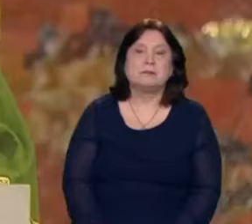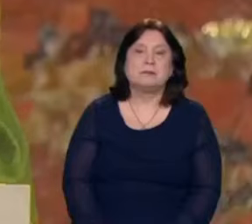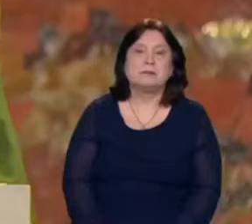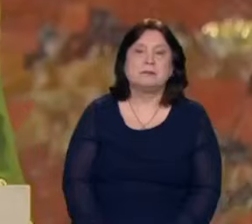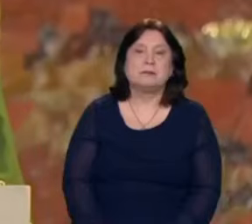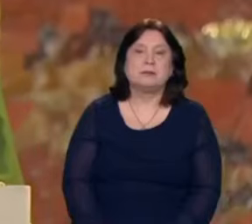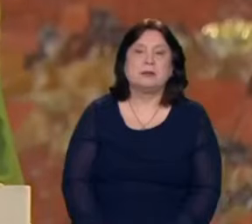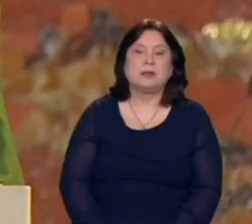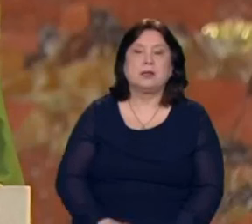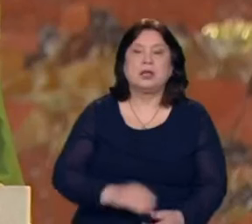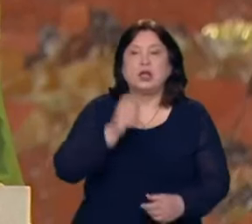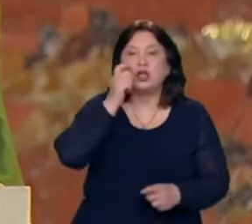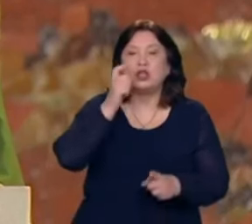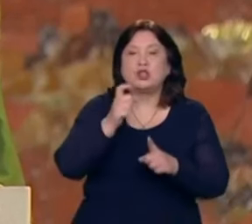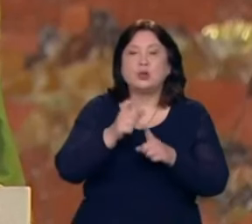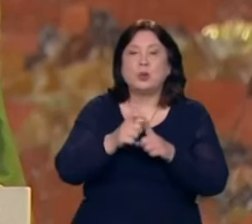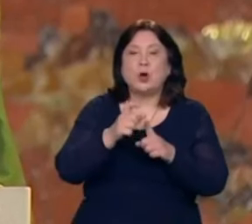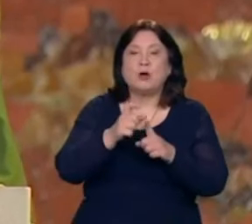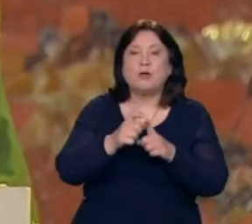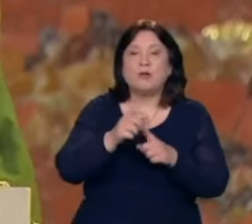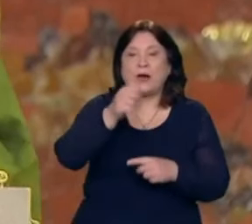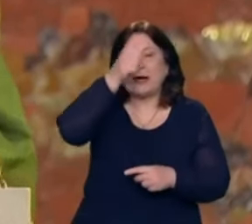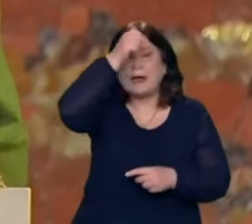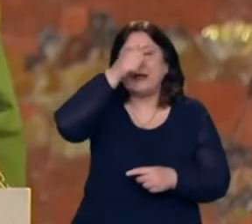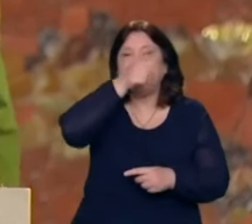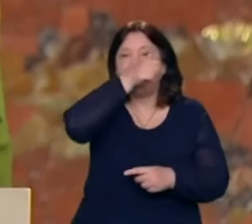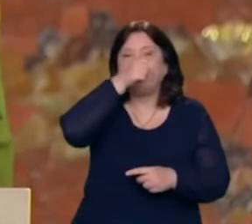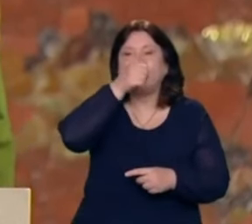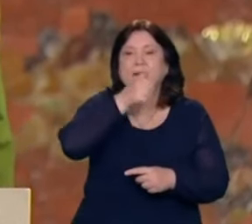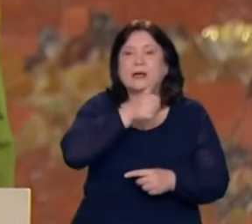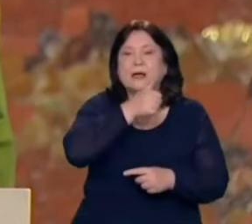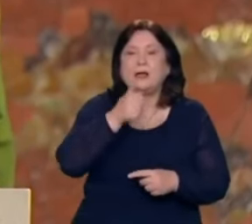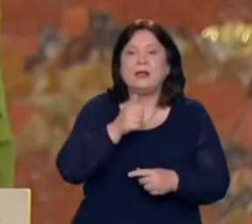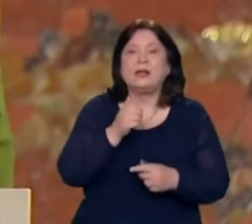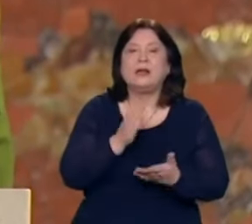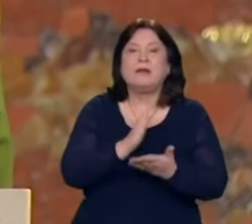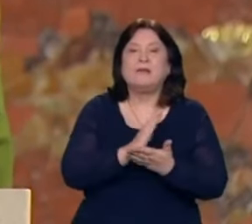twoim Słowa Ewangelii według Świętego